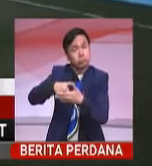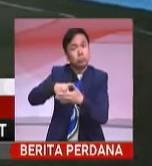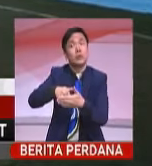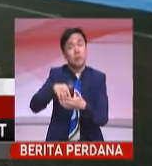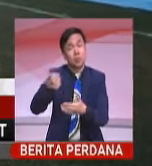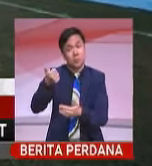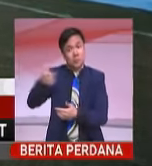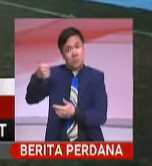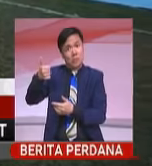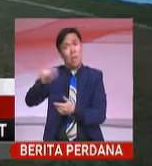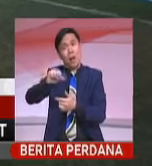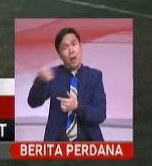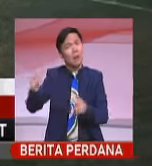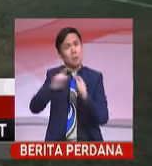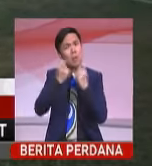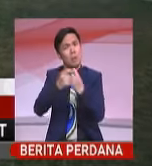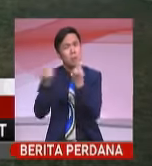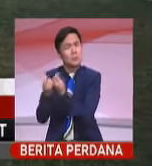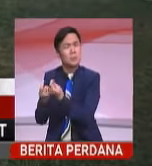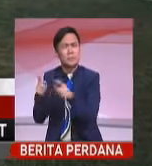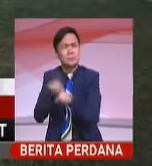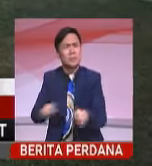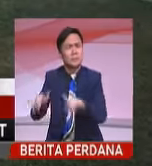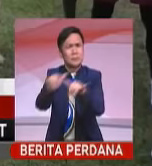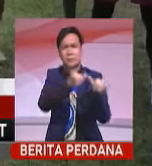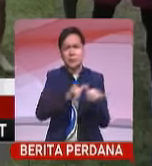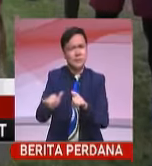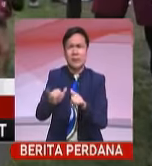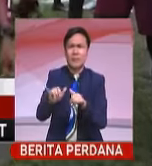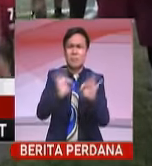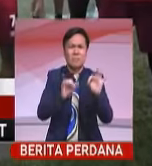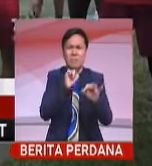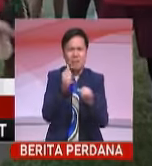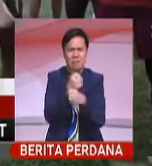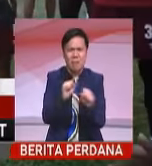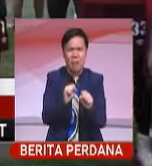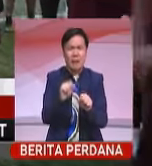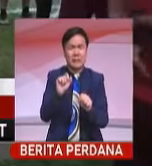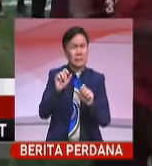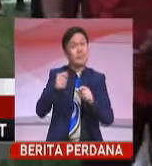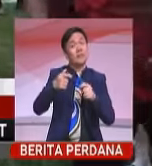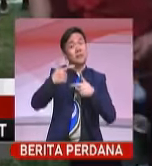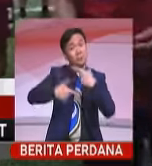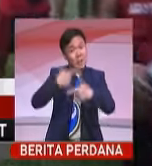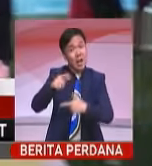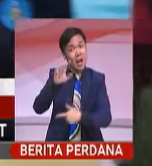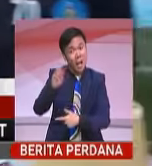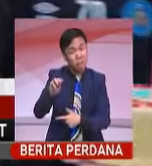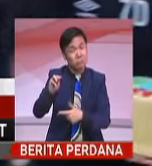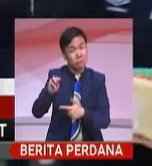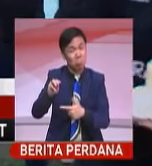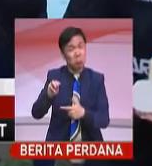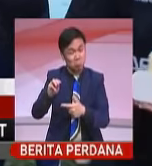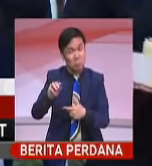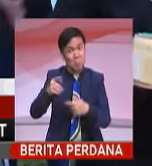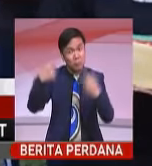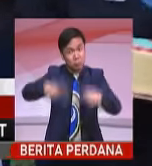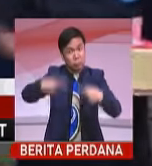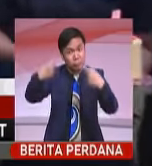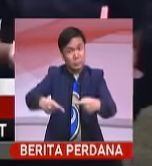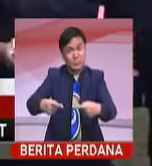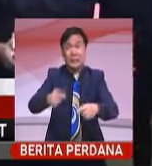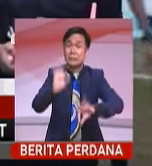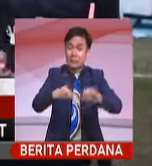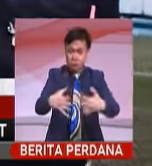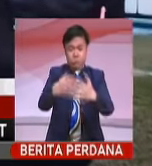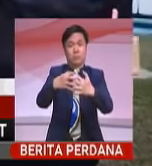tetapi juga pasukan lain. Tambahnya, tidak guna jika jadual Liga M masih dilangsungkan, namun ia bakal mewujudkan satu